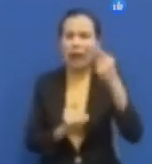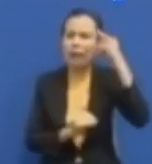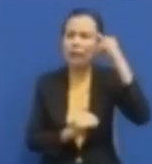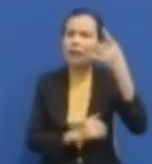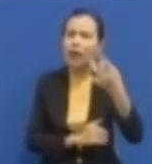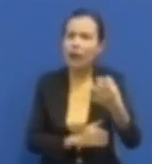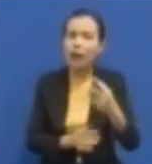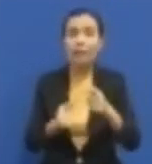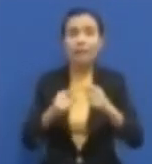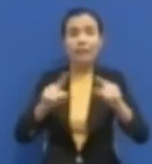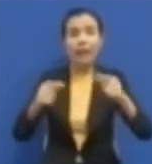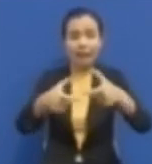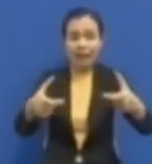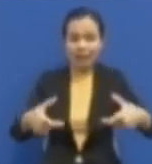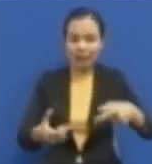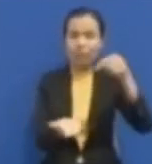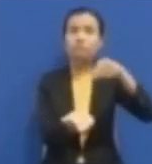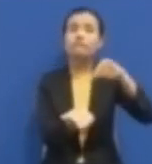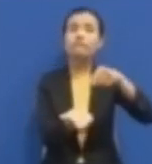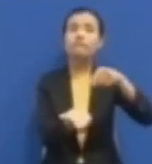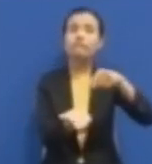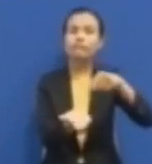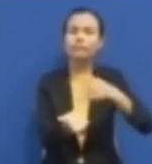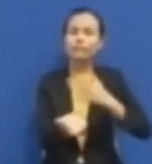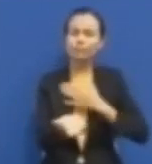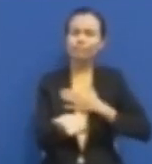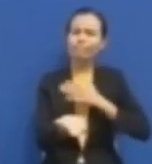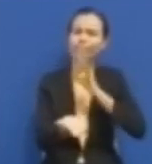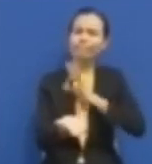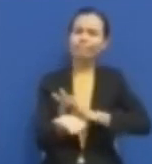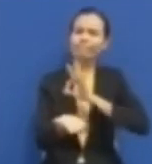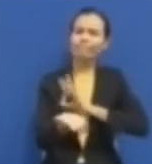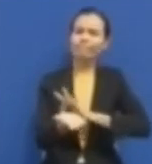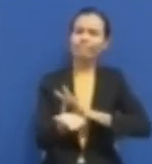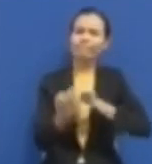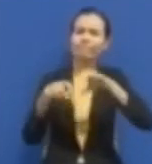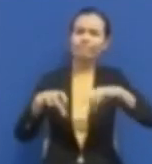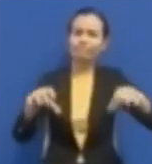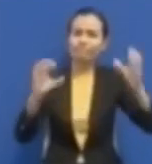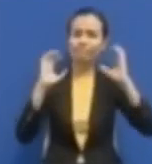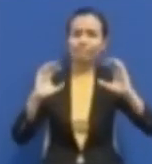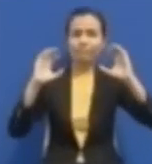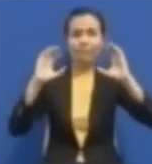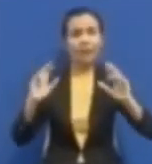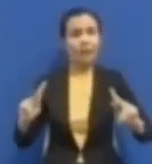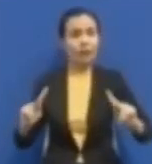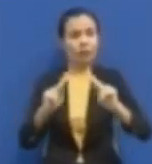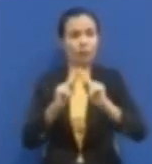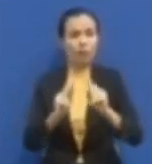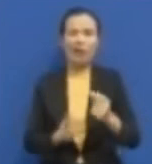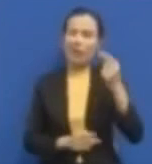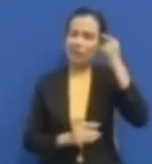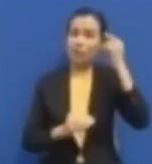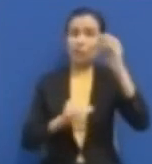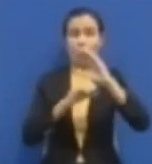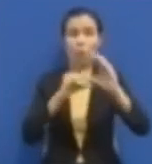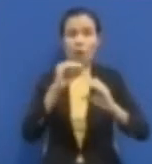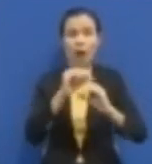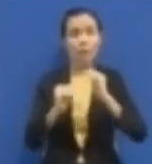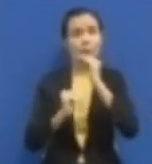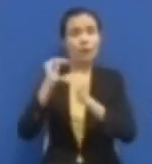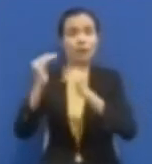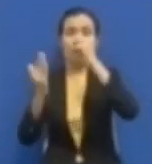แต่จากรายงานที่ออกมานั้นผมมีความรู้สึกว่าส่วนราชการและกระทรวงมองโครงการในการปฏิรูปประเ